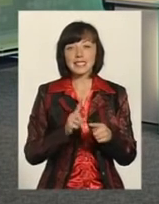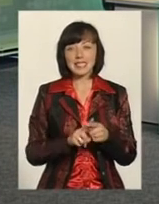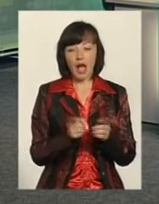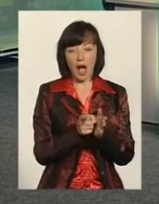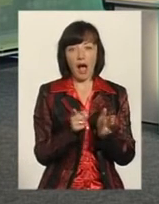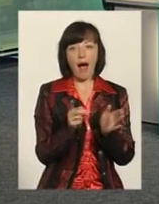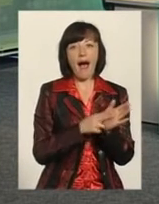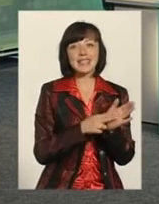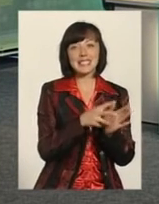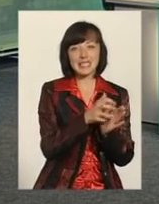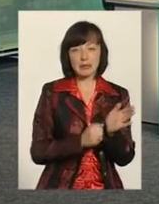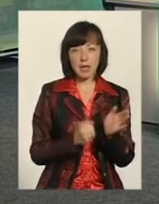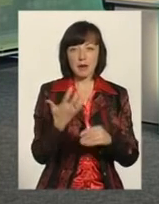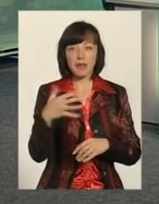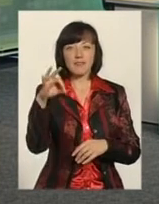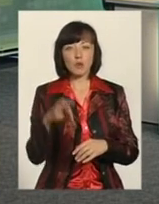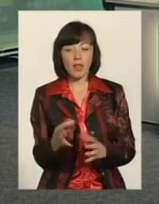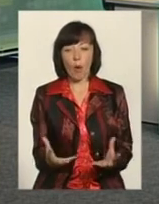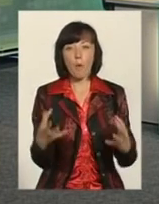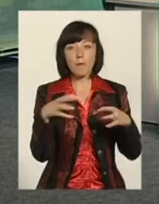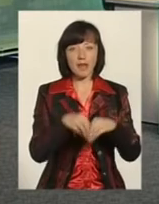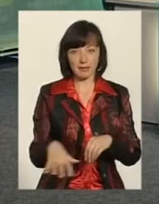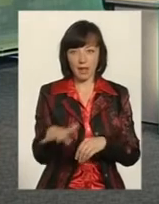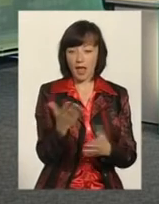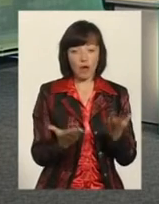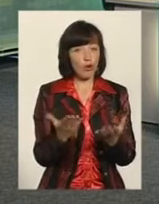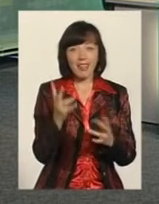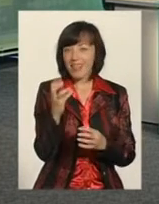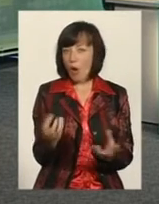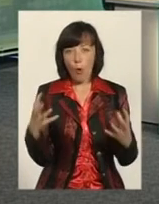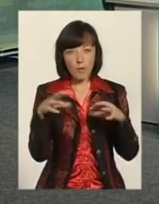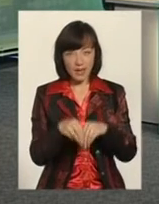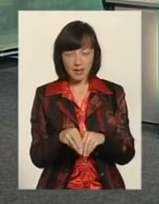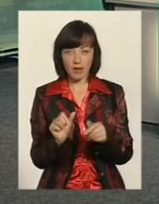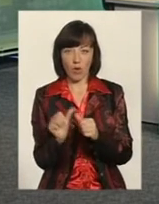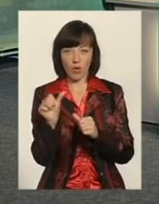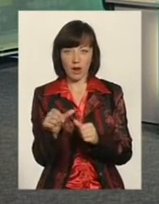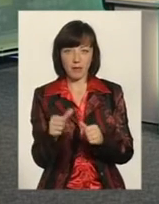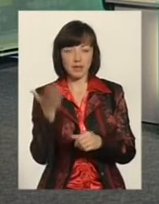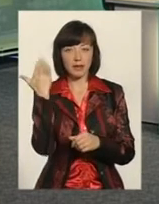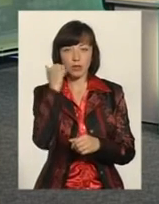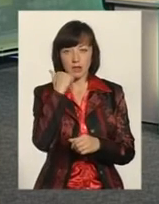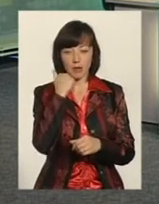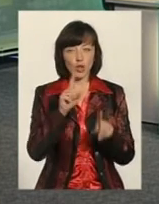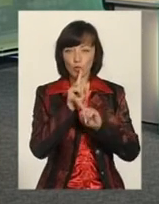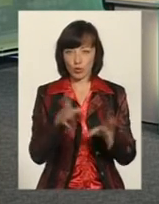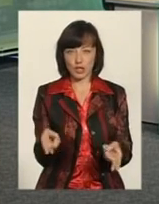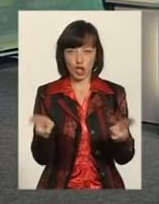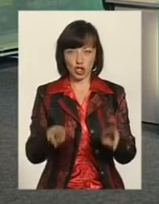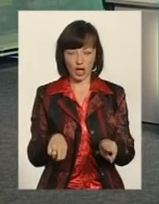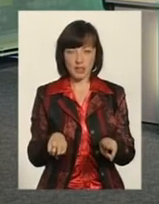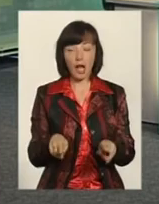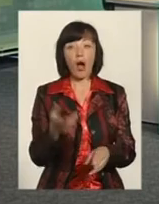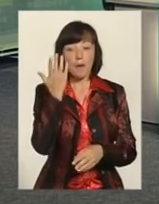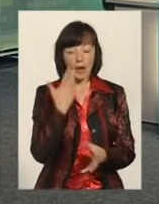збір цих 5% буде йти в об'єднані територіальні громади. Якщо громада не об'єднана, воно буде йти, як йшло по-старому, воно не буде тут залишатися. Тому що